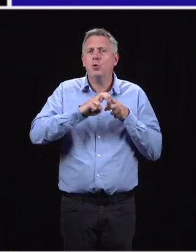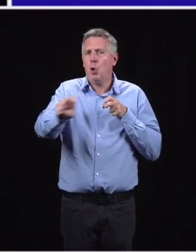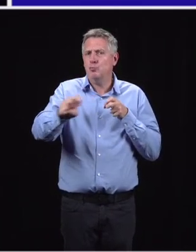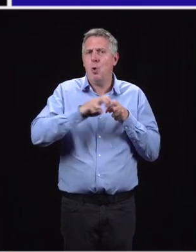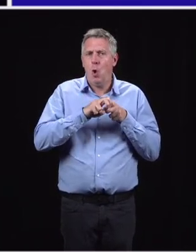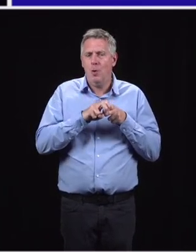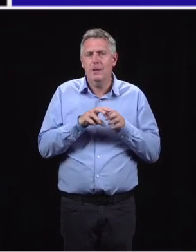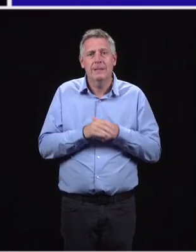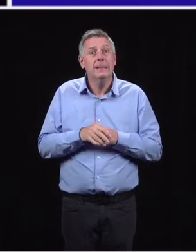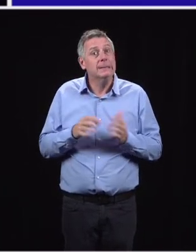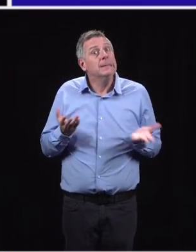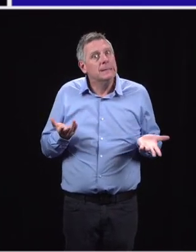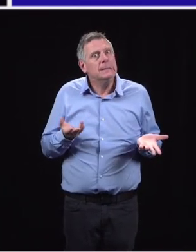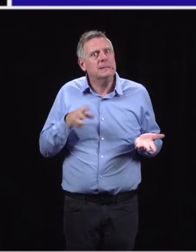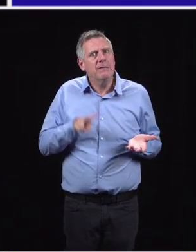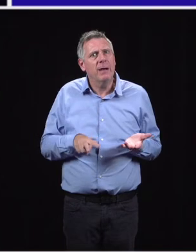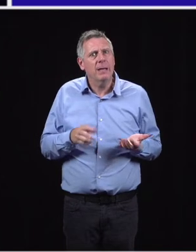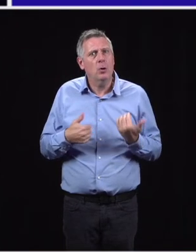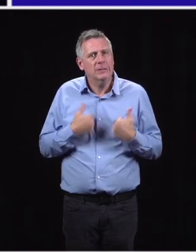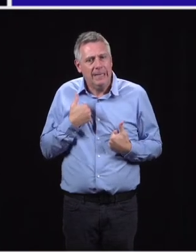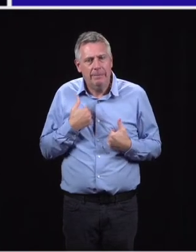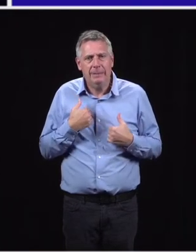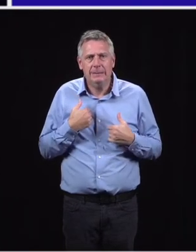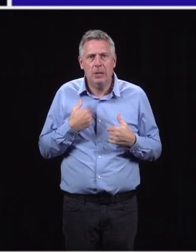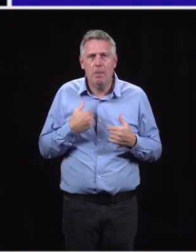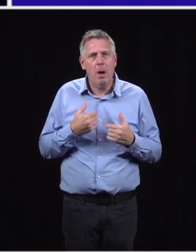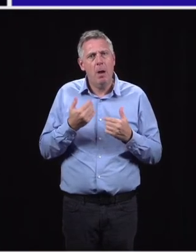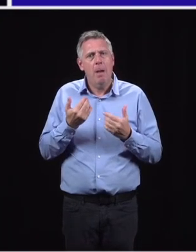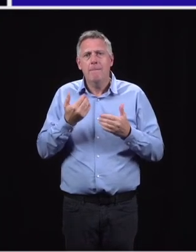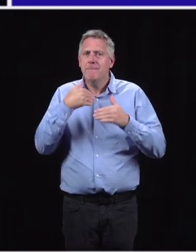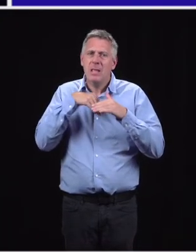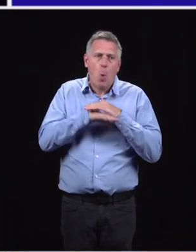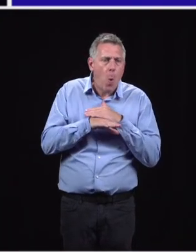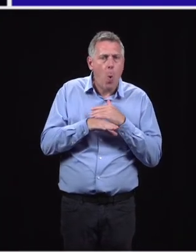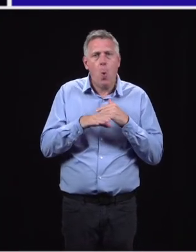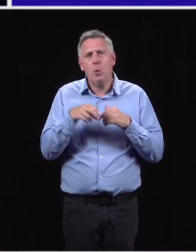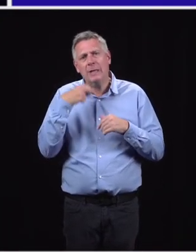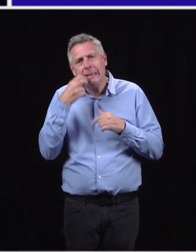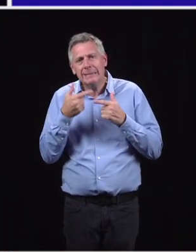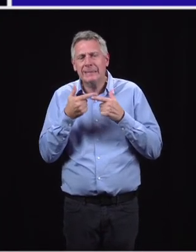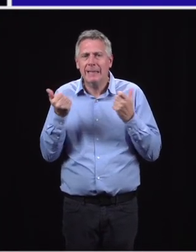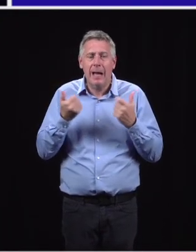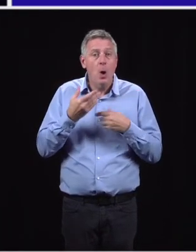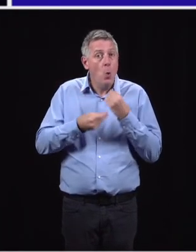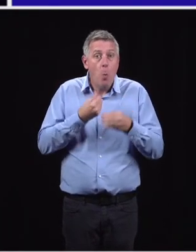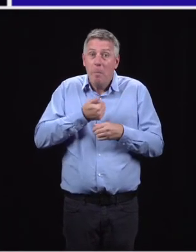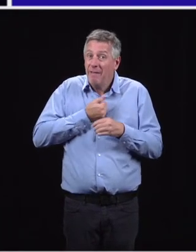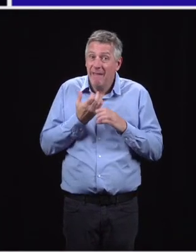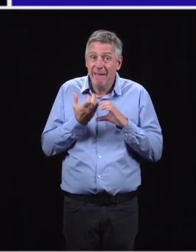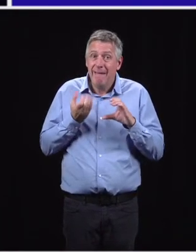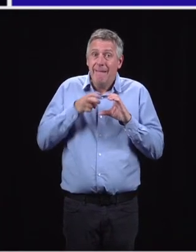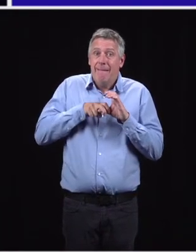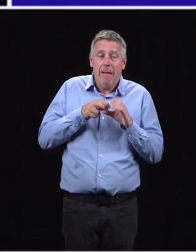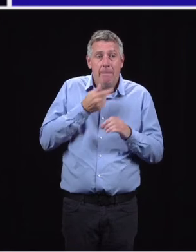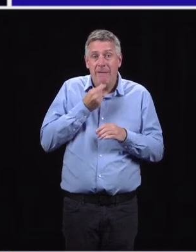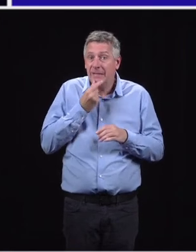c'est plus compliqué de se déplacer que ce soit en transport public ou dans les transports privés et quand on lui dit qu'elle fait partie de la tech et